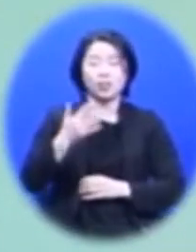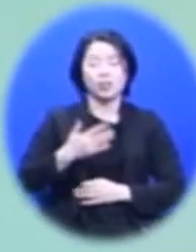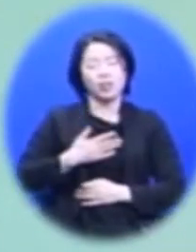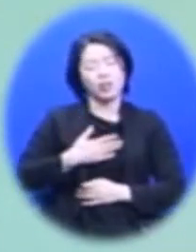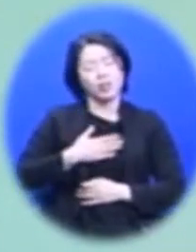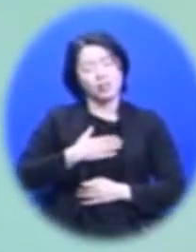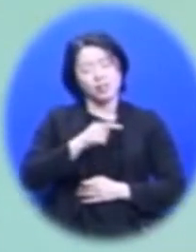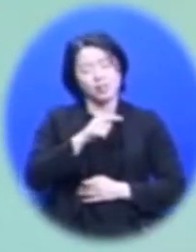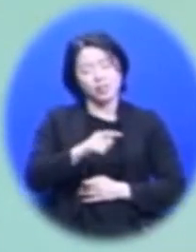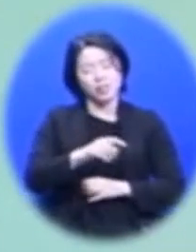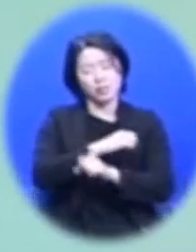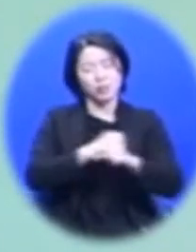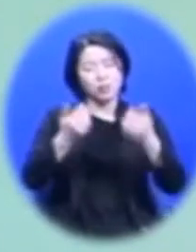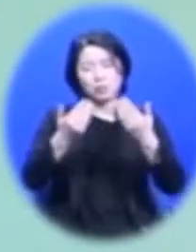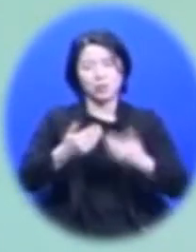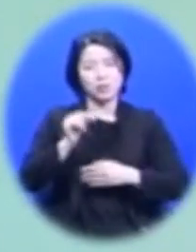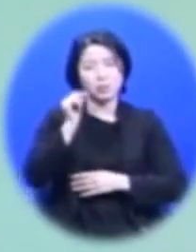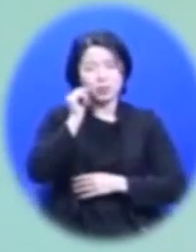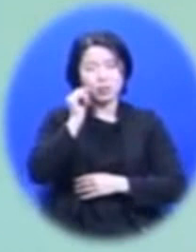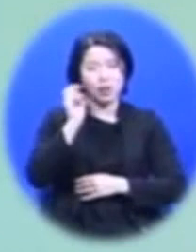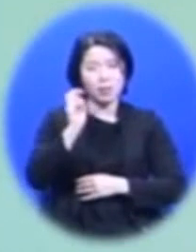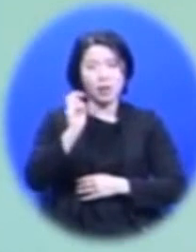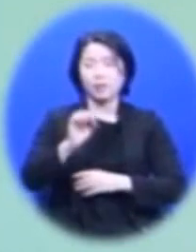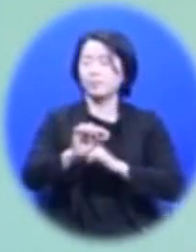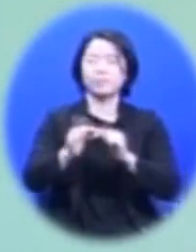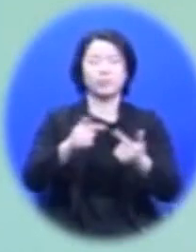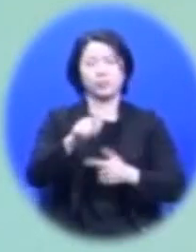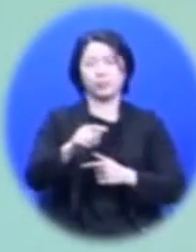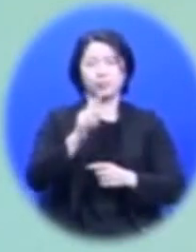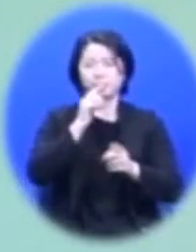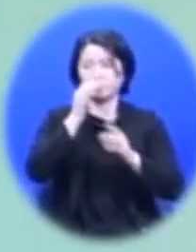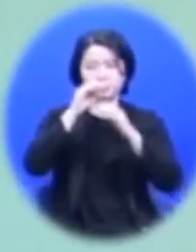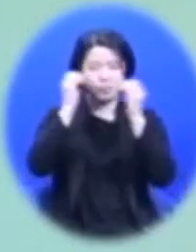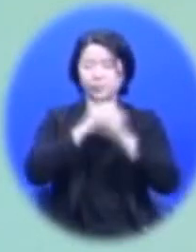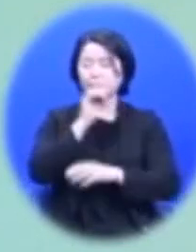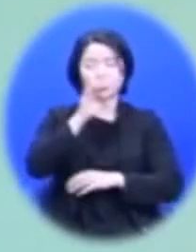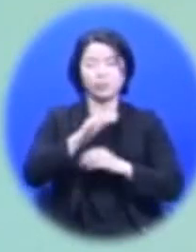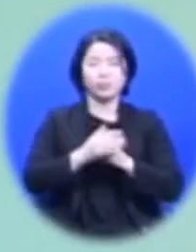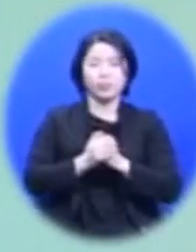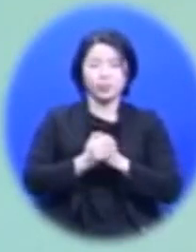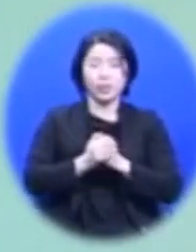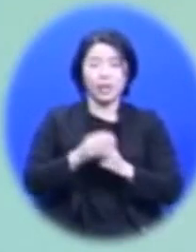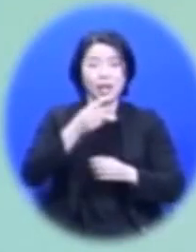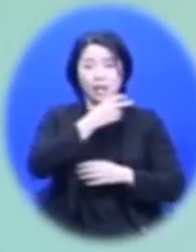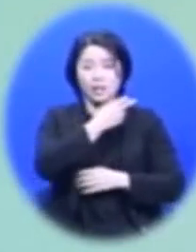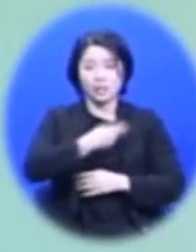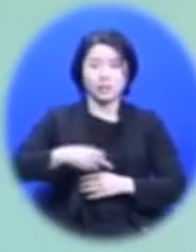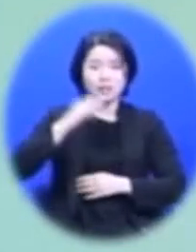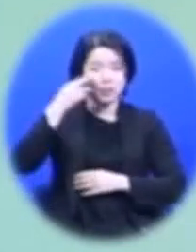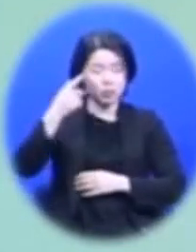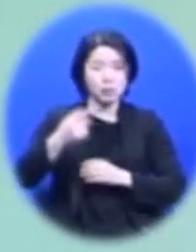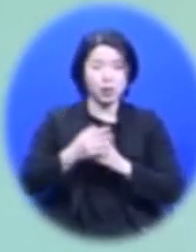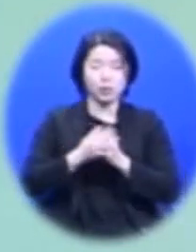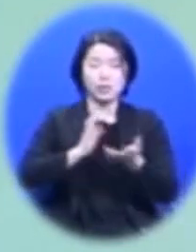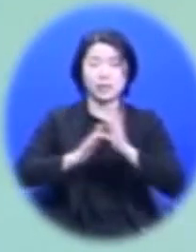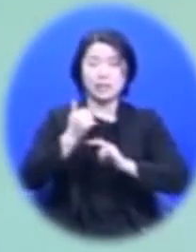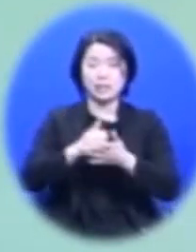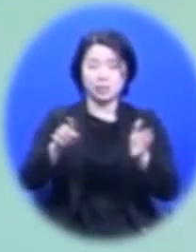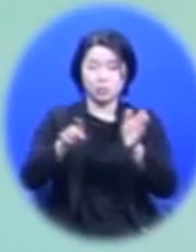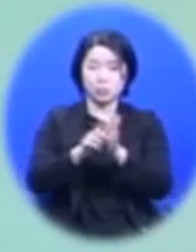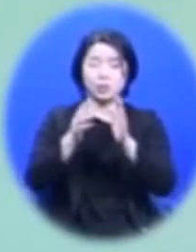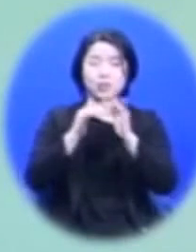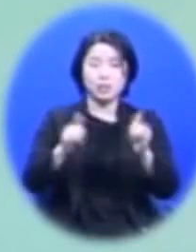못 받나 봐 그러면. 그렇지 않습니다. 그 말이 아닙니다. 사도 바울은 예수 믿는